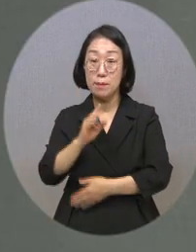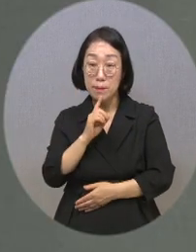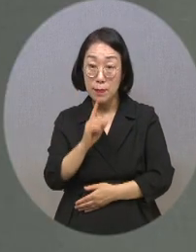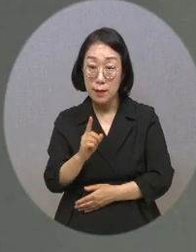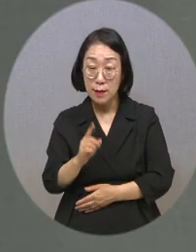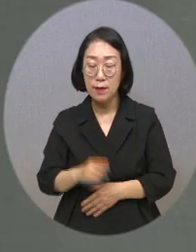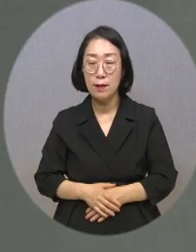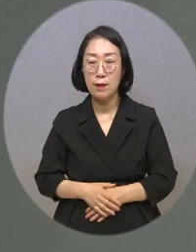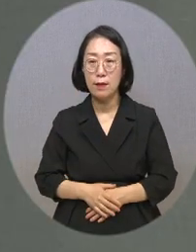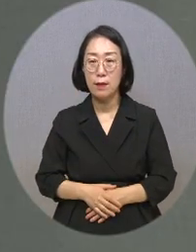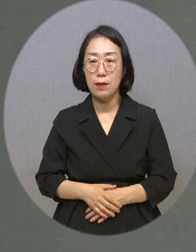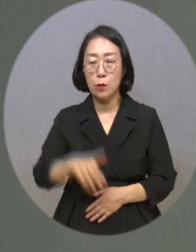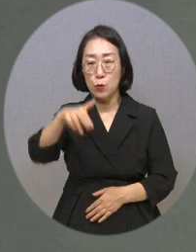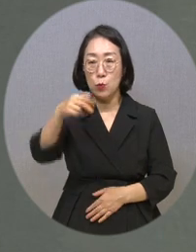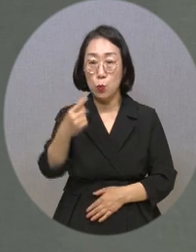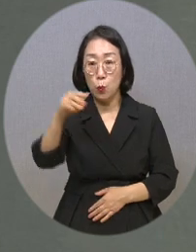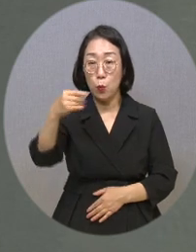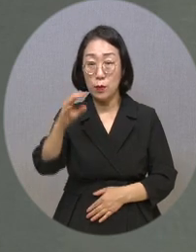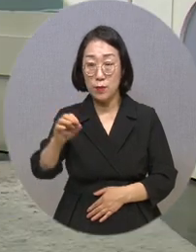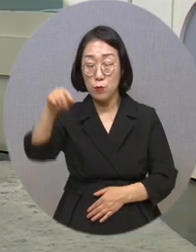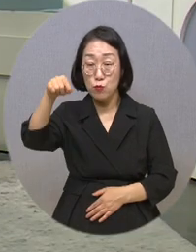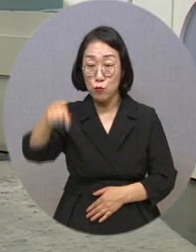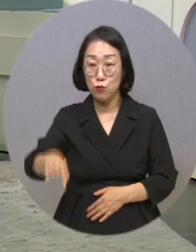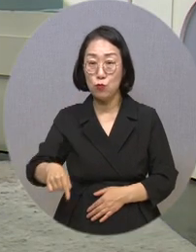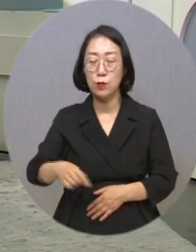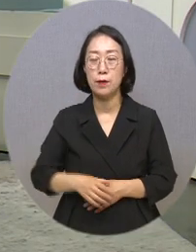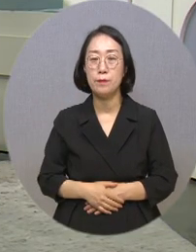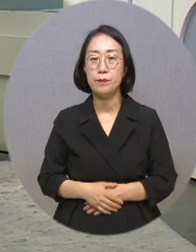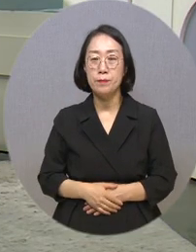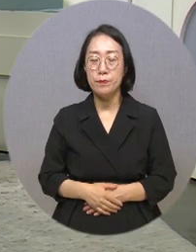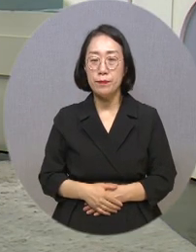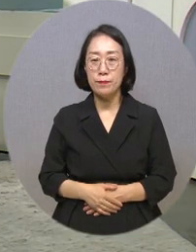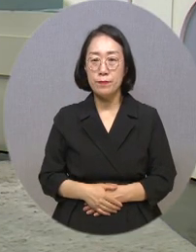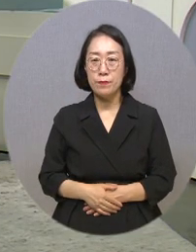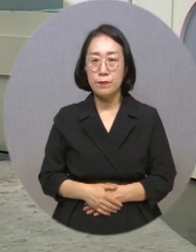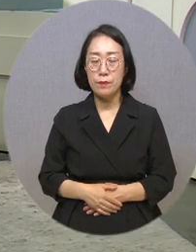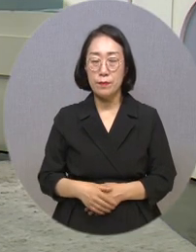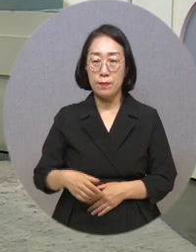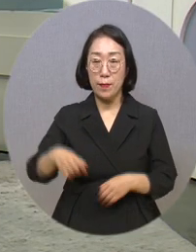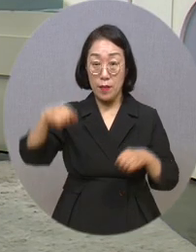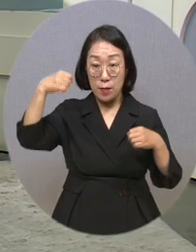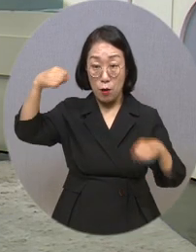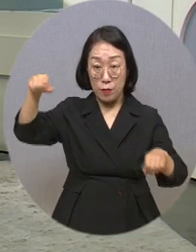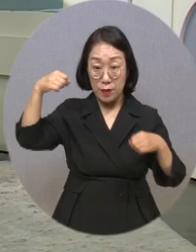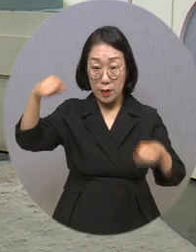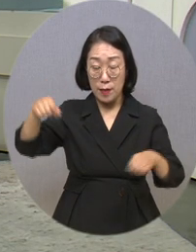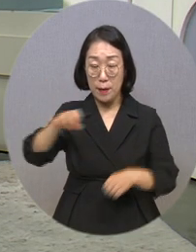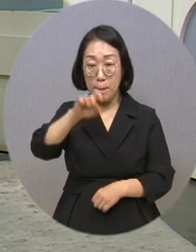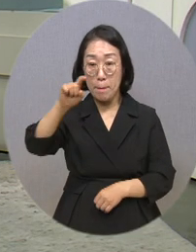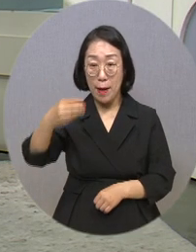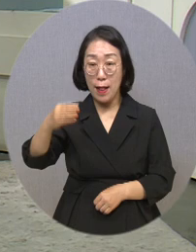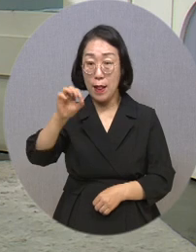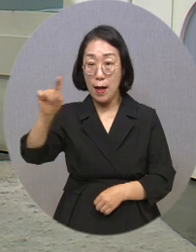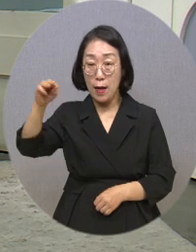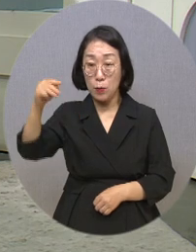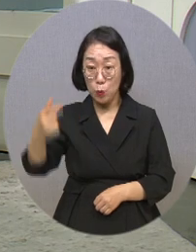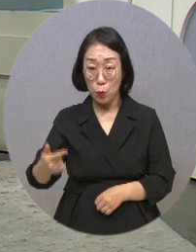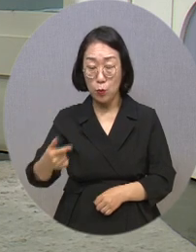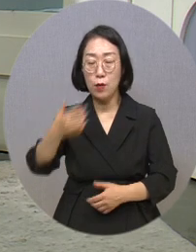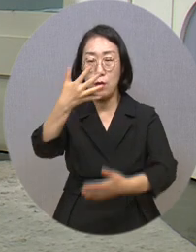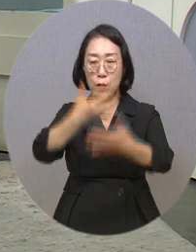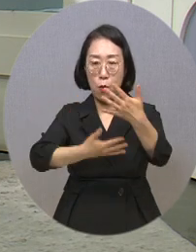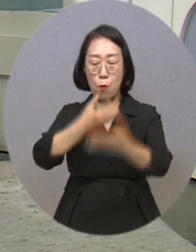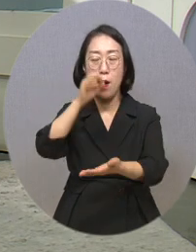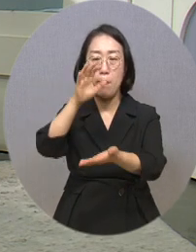그 배우 조승우죠. 네. 예. 조승우 씨가 주연이 된 마라톤. 네. 그 영화를 저도 봤어요.